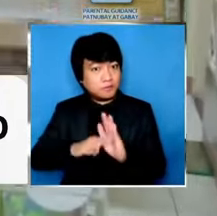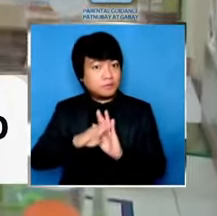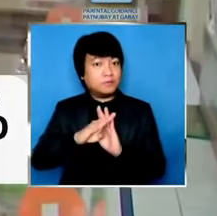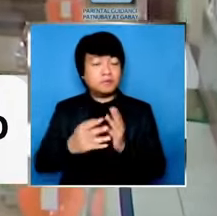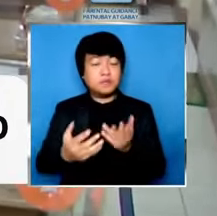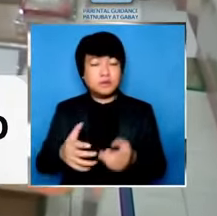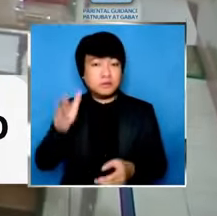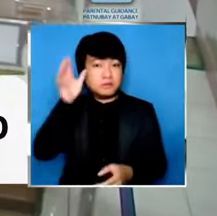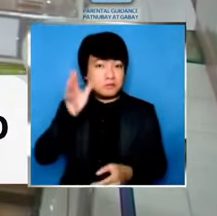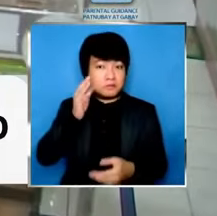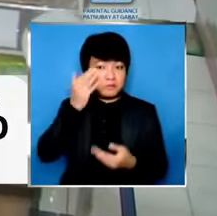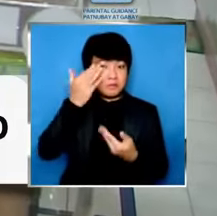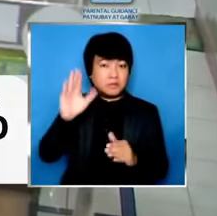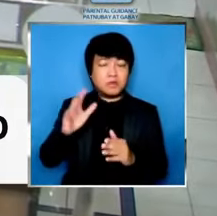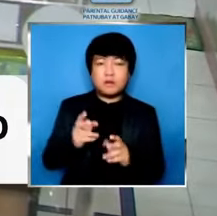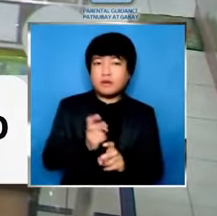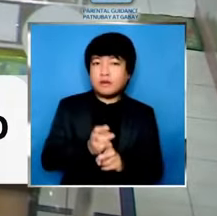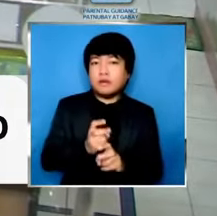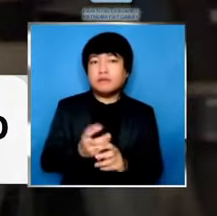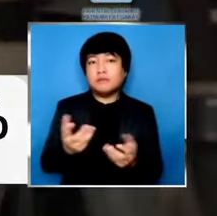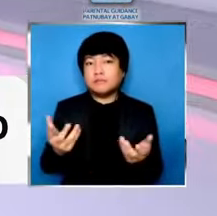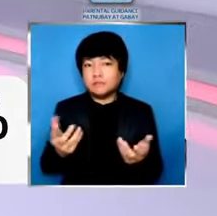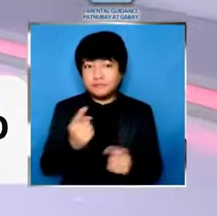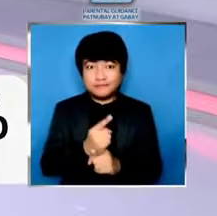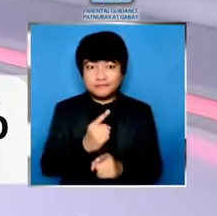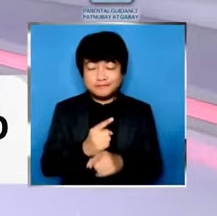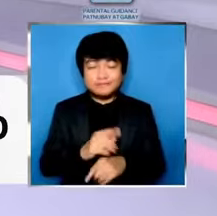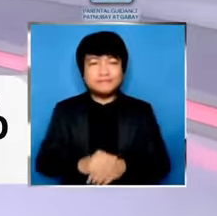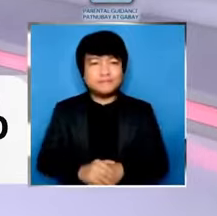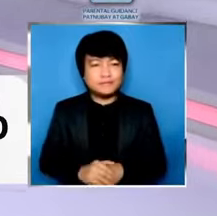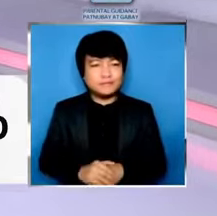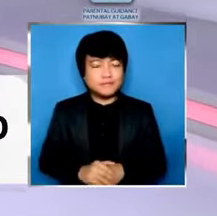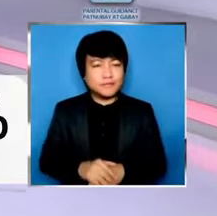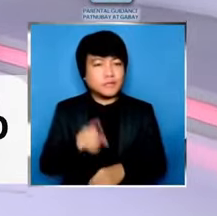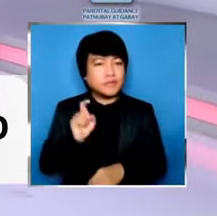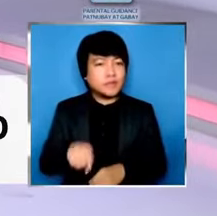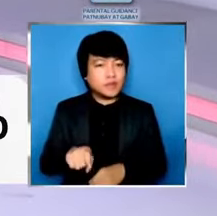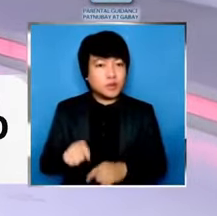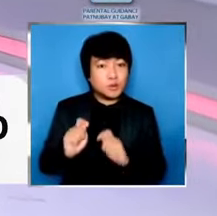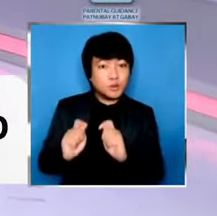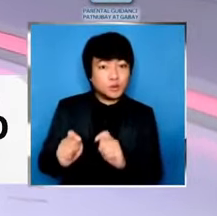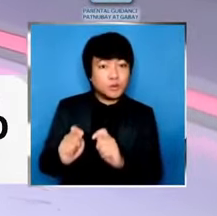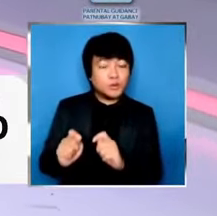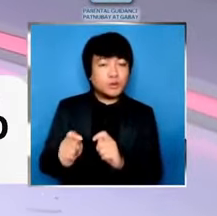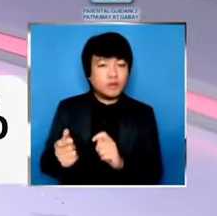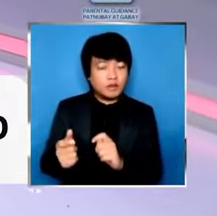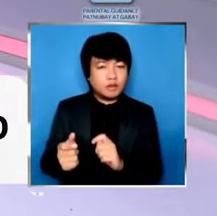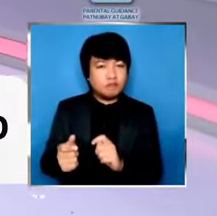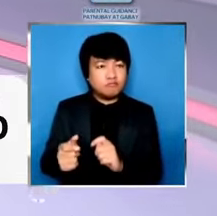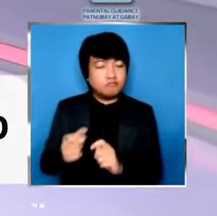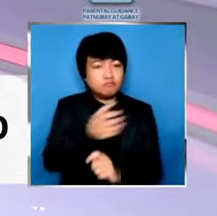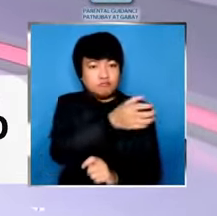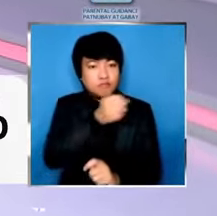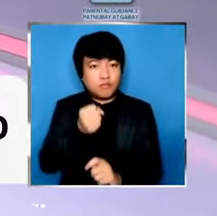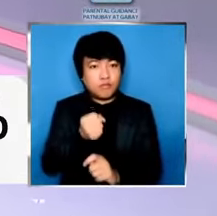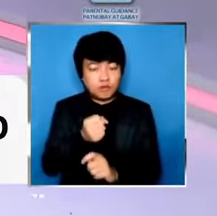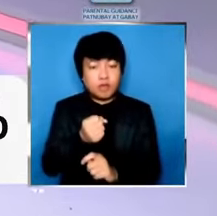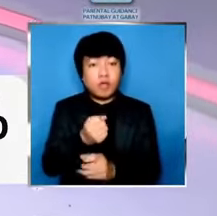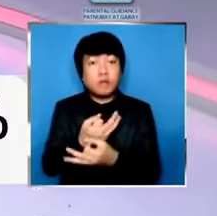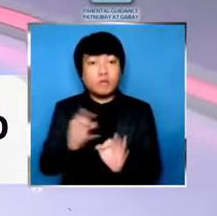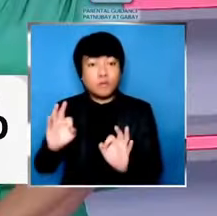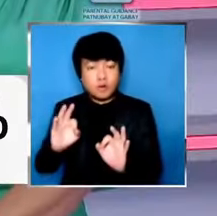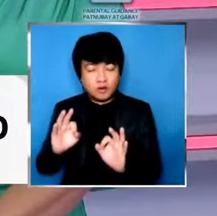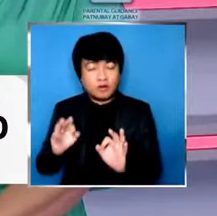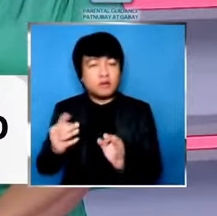na. Hindi na rin yan yung anak, di ba? Tama, tama. Ngayon, kung may mag-tutor ng libre at may allowance pa, ba, okay yan. Oh, maganda incentive yan. Pati rin sa mga magulang na